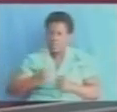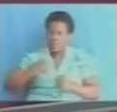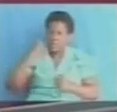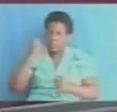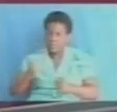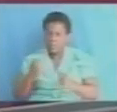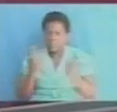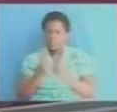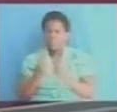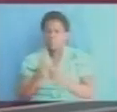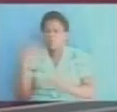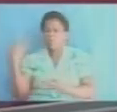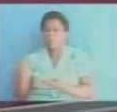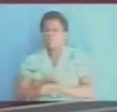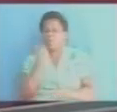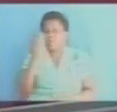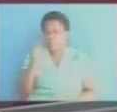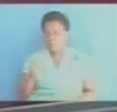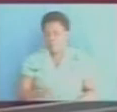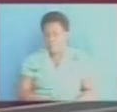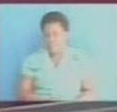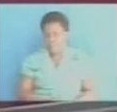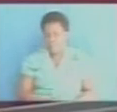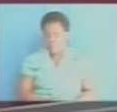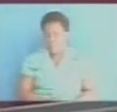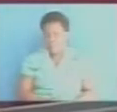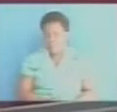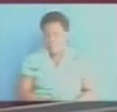pesa Ku na haay